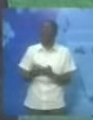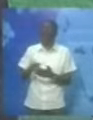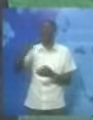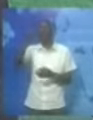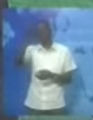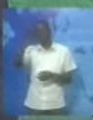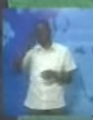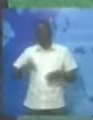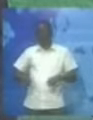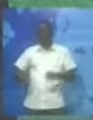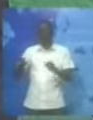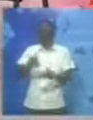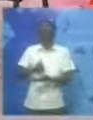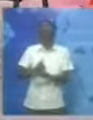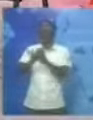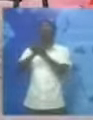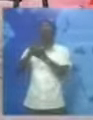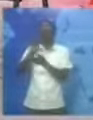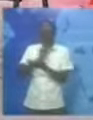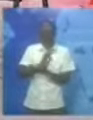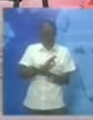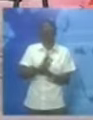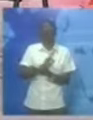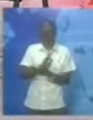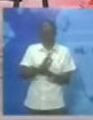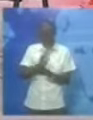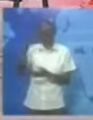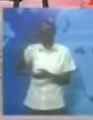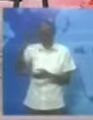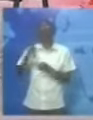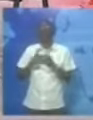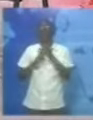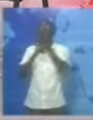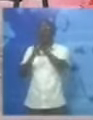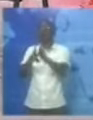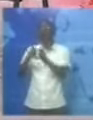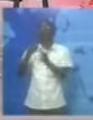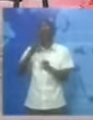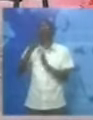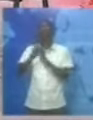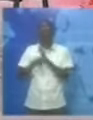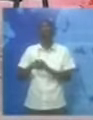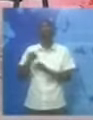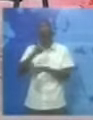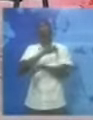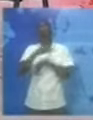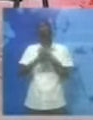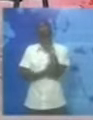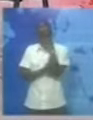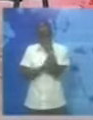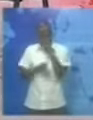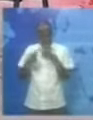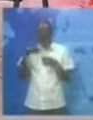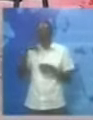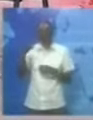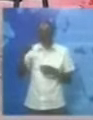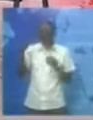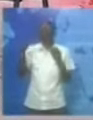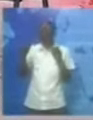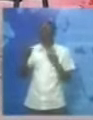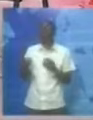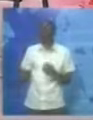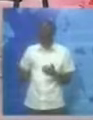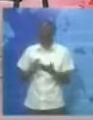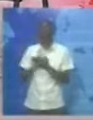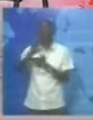gouvernements continuent à aider le cinéma. Le cinéma, ça représente vraiment un pays. Et ça dit des choses sur ce pays partout dans le monde.